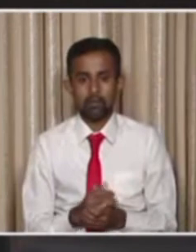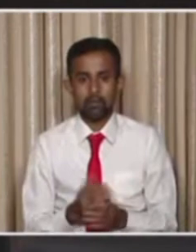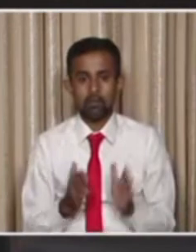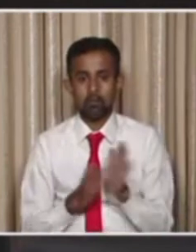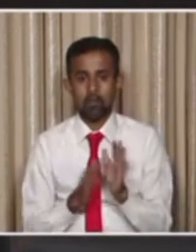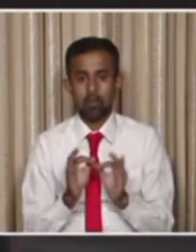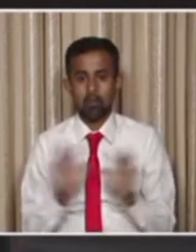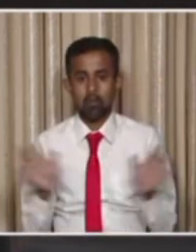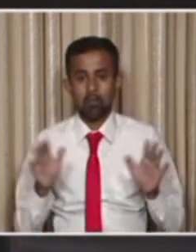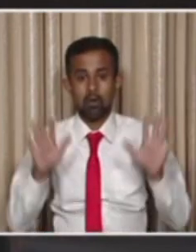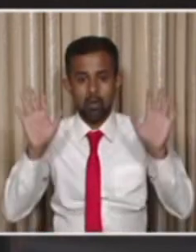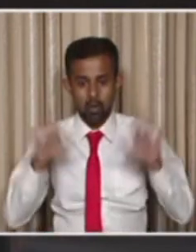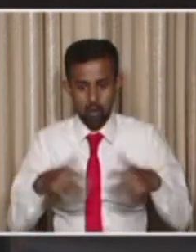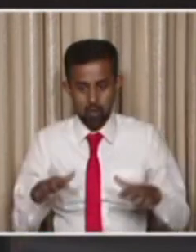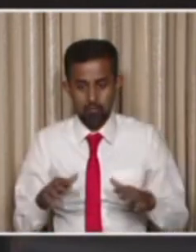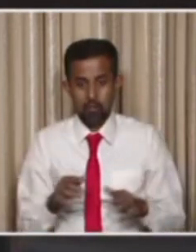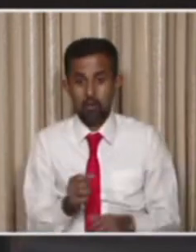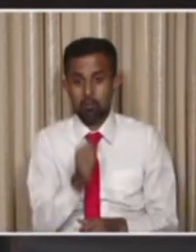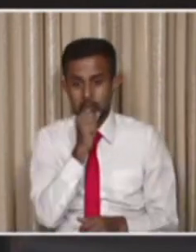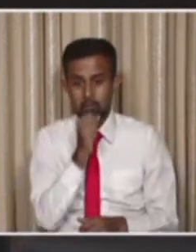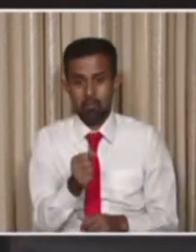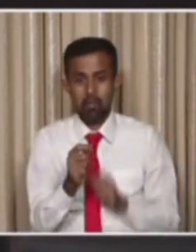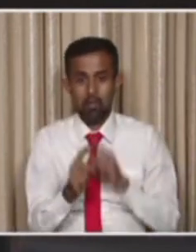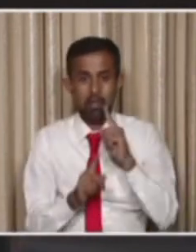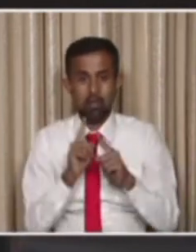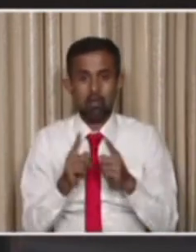මාධ්‍යවේදීන් කැඳවලා මාධ්‍ය සාකච්ඡාවක් තියලා